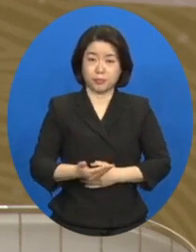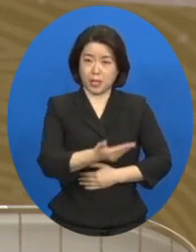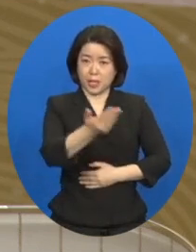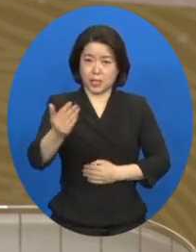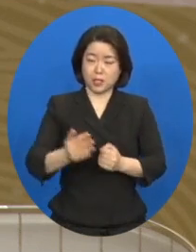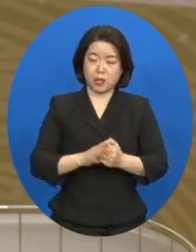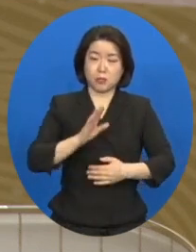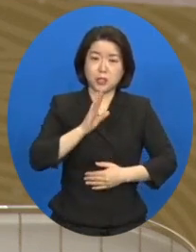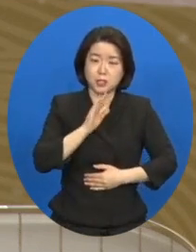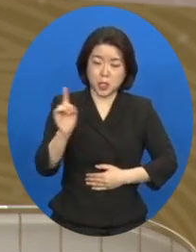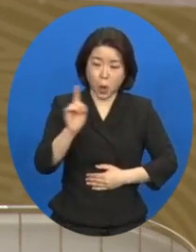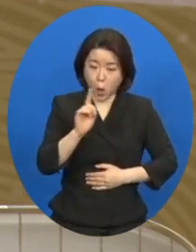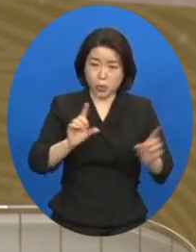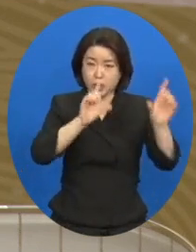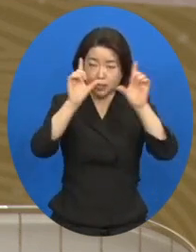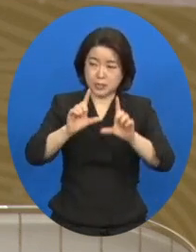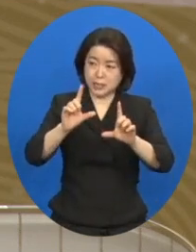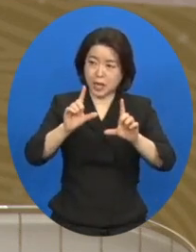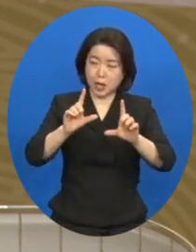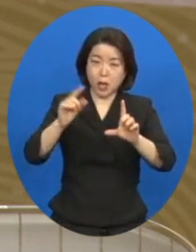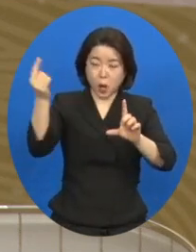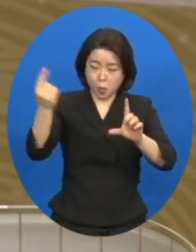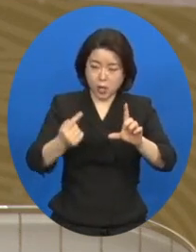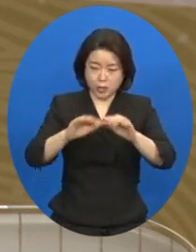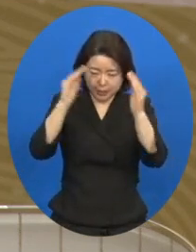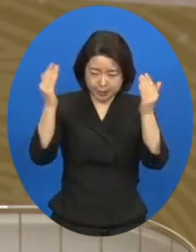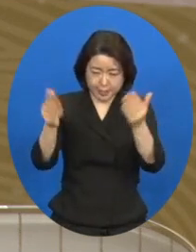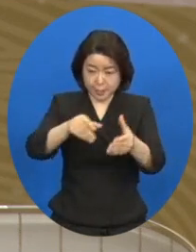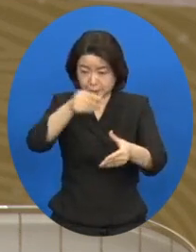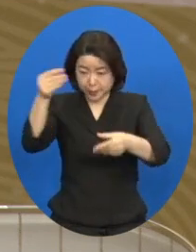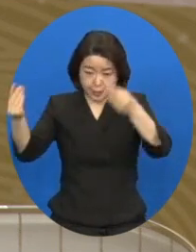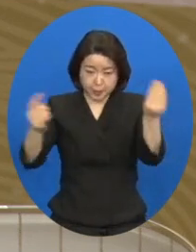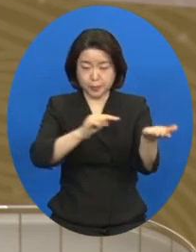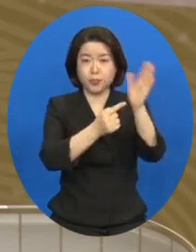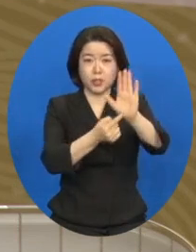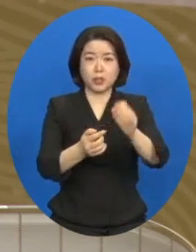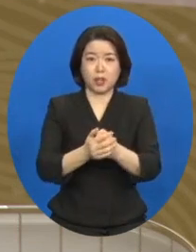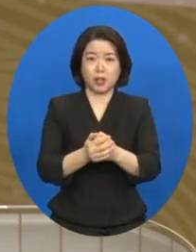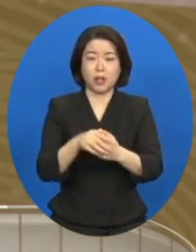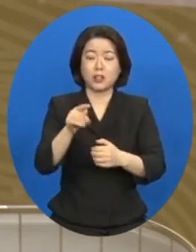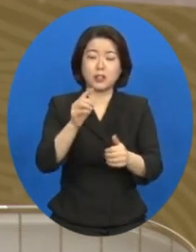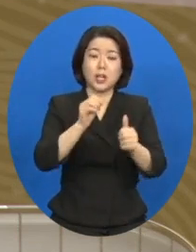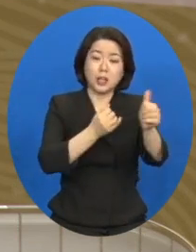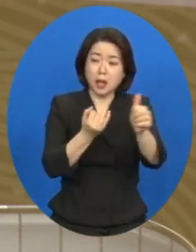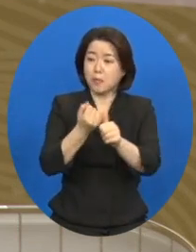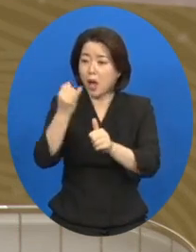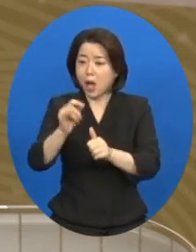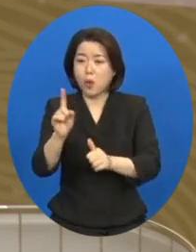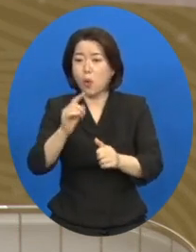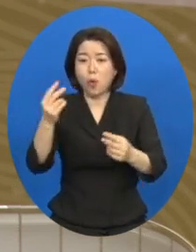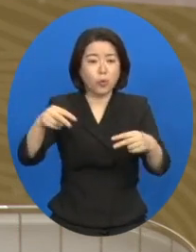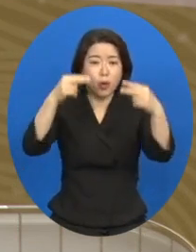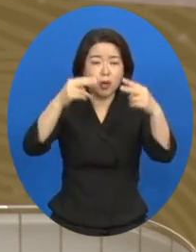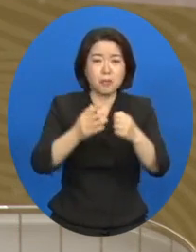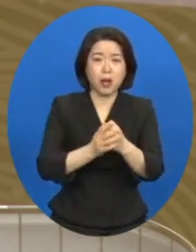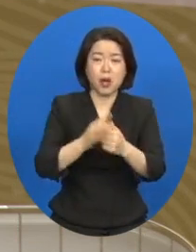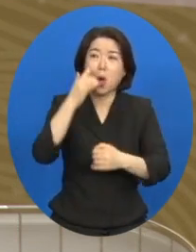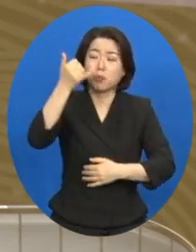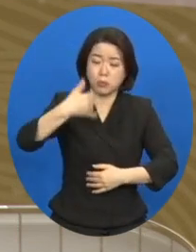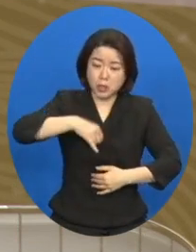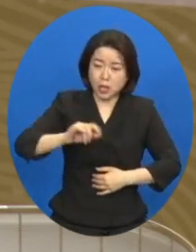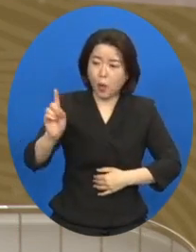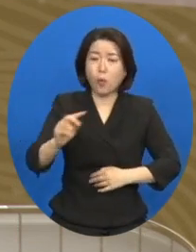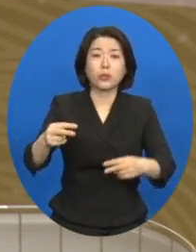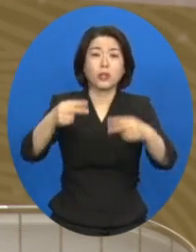여러분이 실제로 어떤 삶을 살았는지 다 드러난다니까요. 그때는 남편, 아내 어떻게 볼 거예요? 부모님, 자식 어떻게